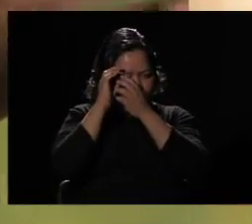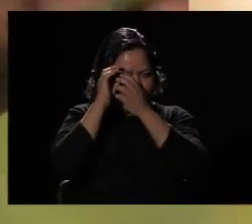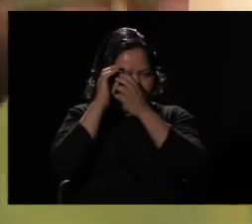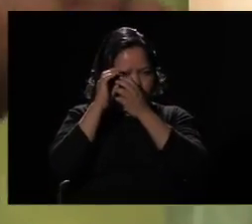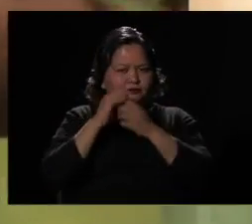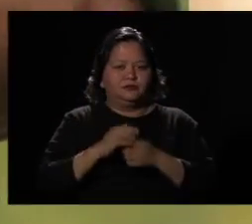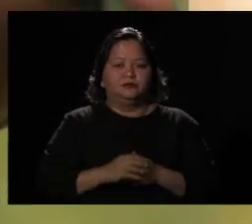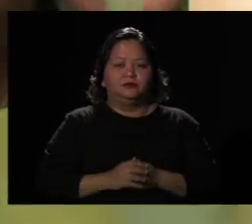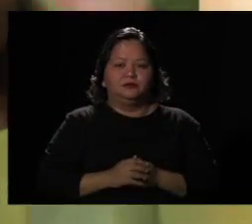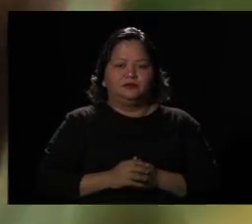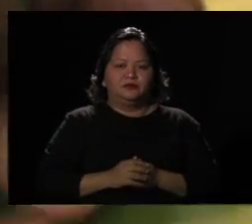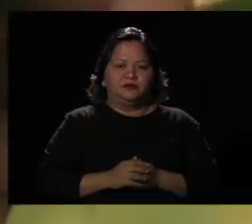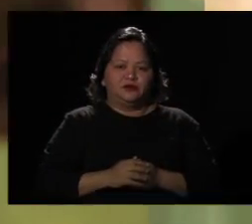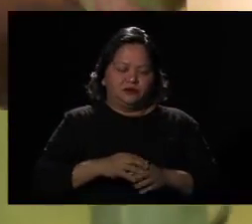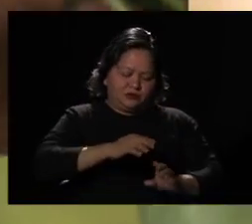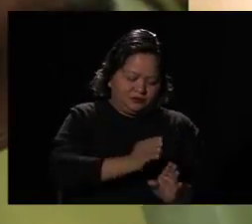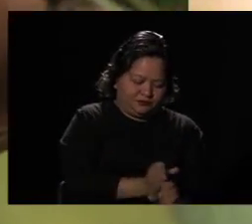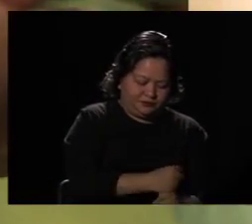hanum